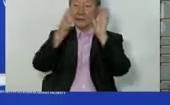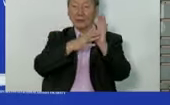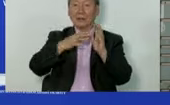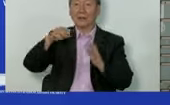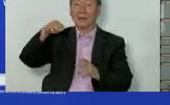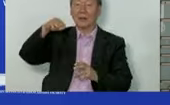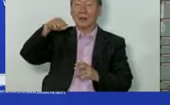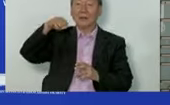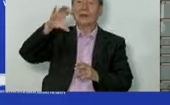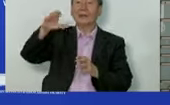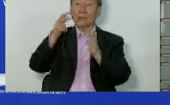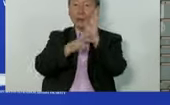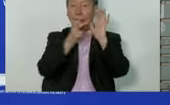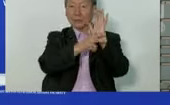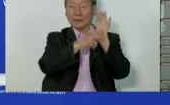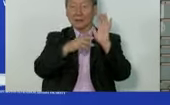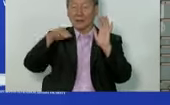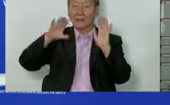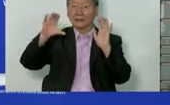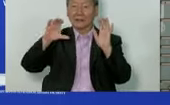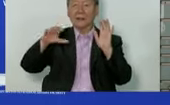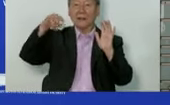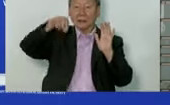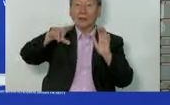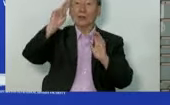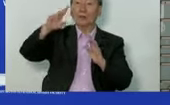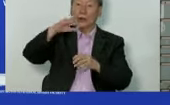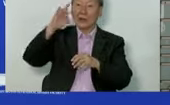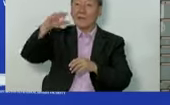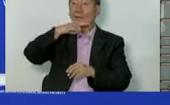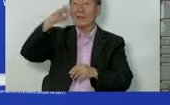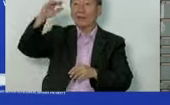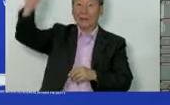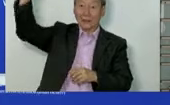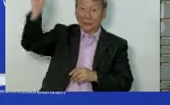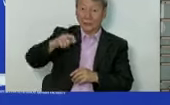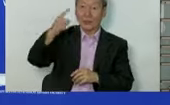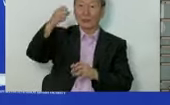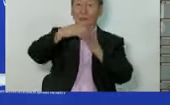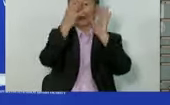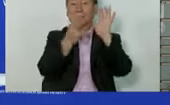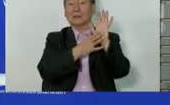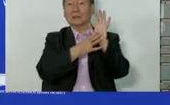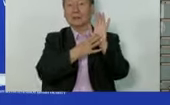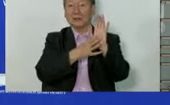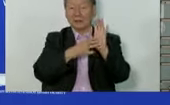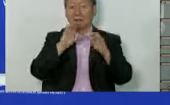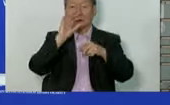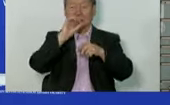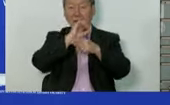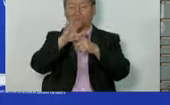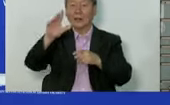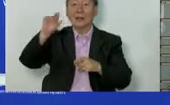1289, в Таласской области 80, и среди прибывших из города Соль-Илецк 119